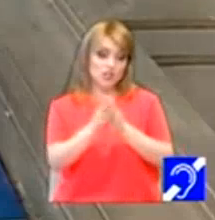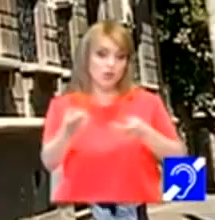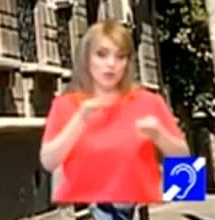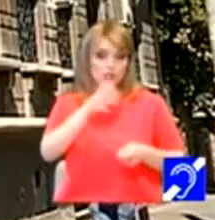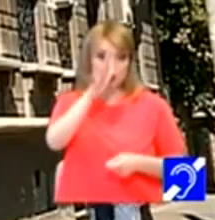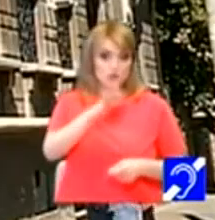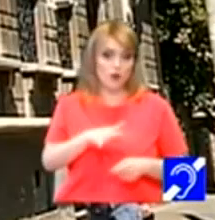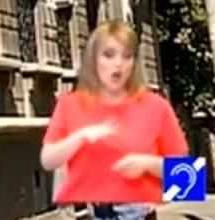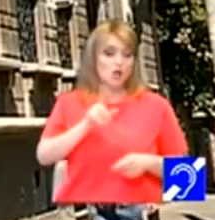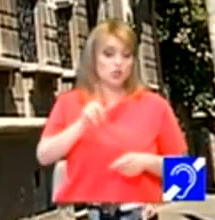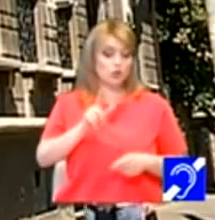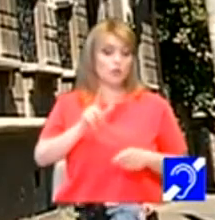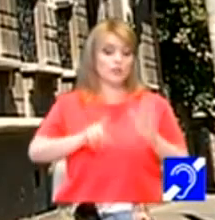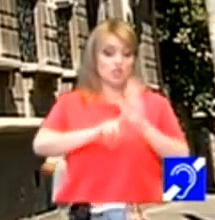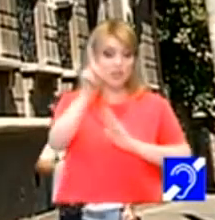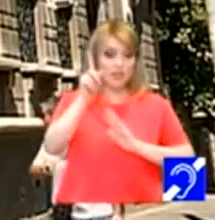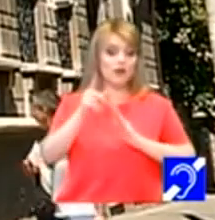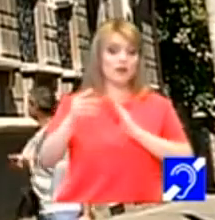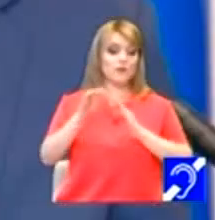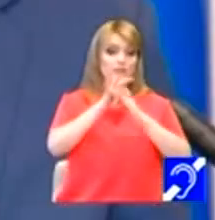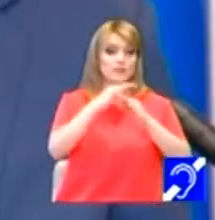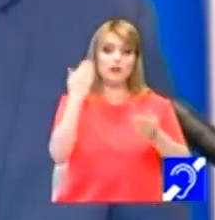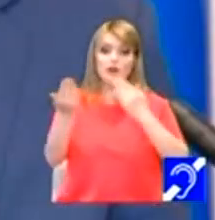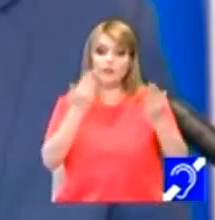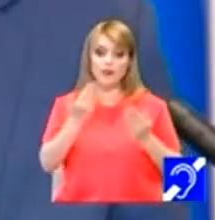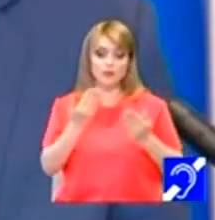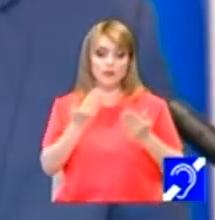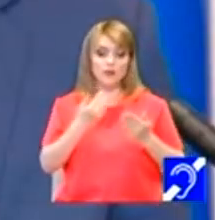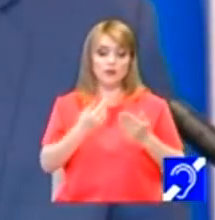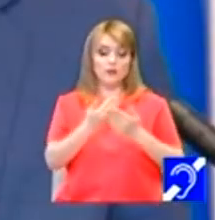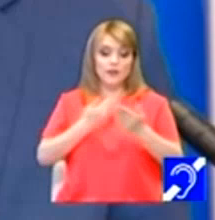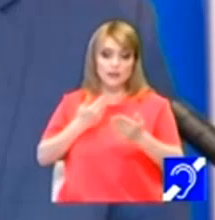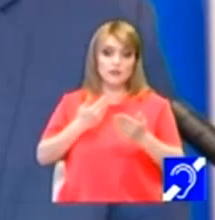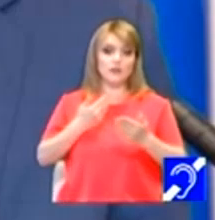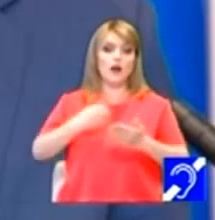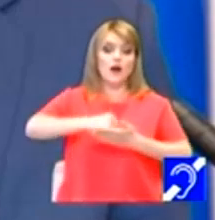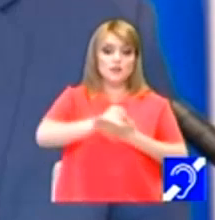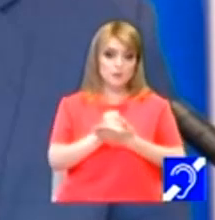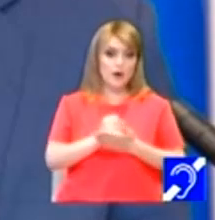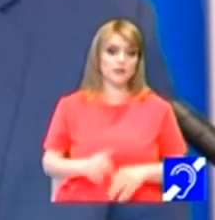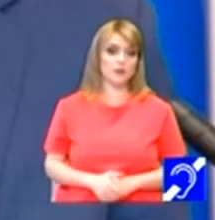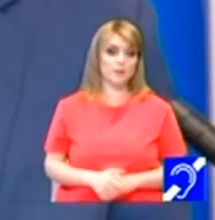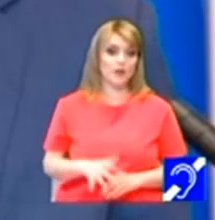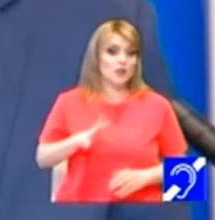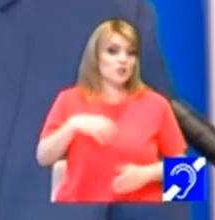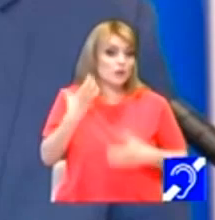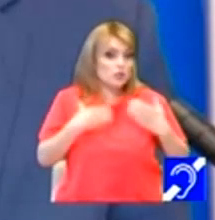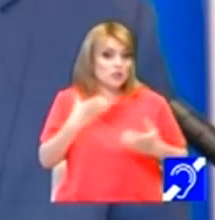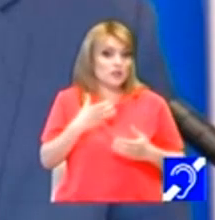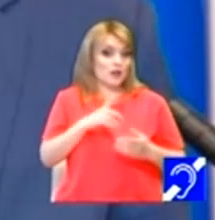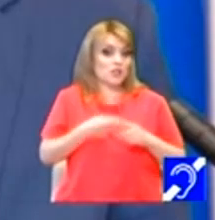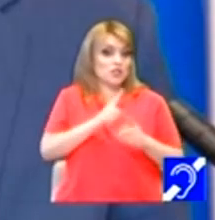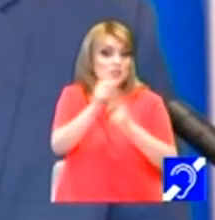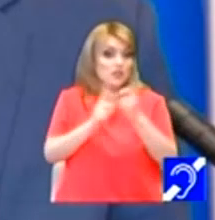Chișinău dezbateri publice înainte de votul final. Cele mai îngrijorătoare modificări se referă la limitarea drepturilor de vot ale